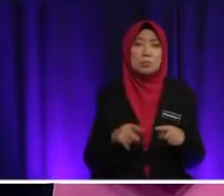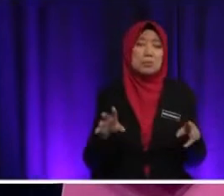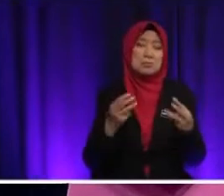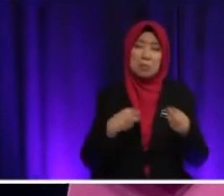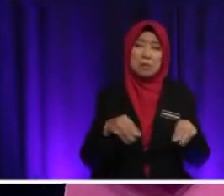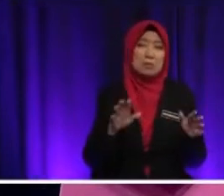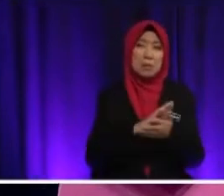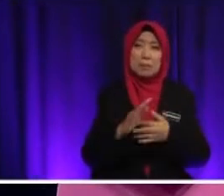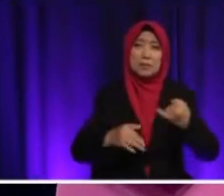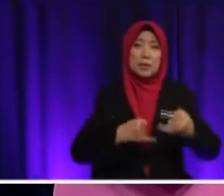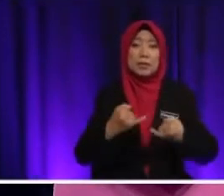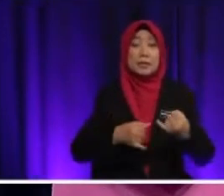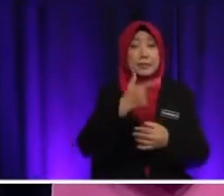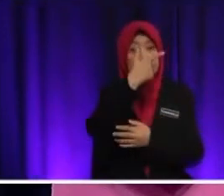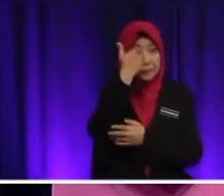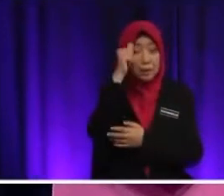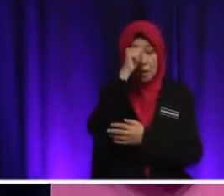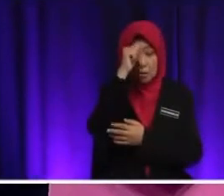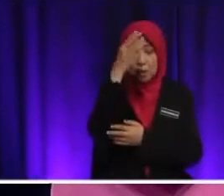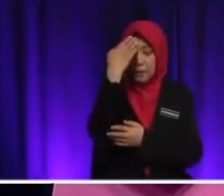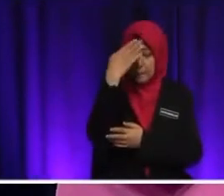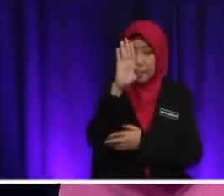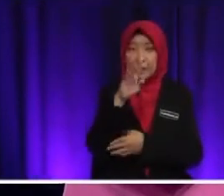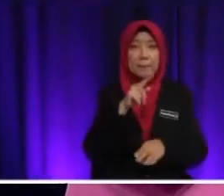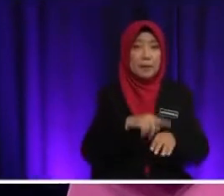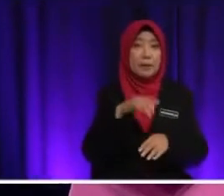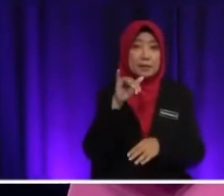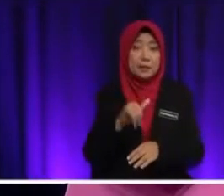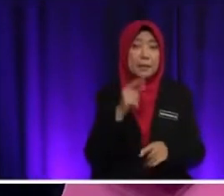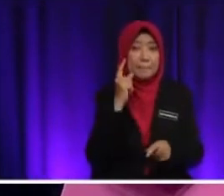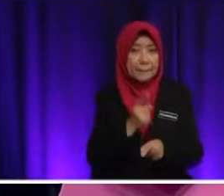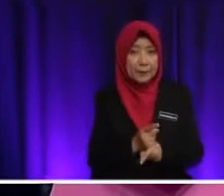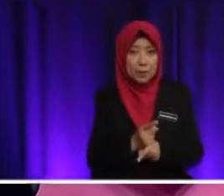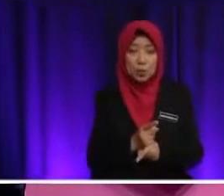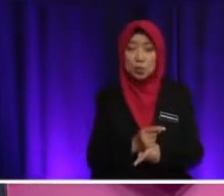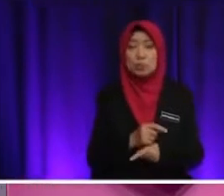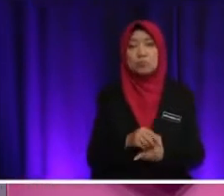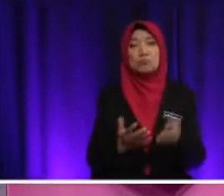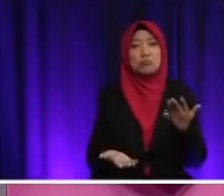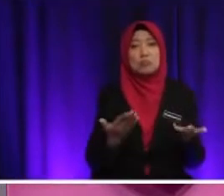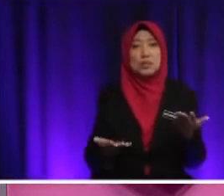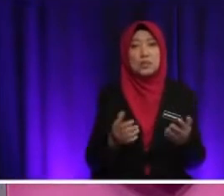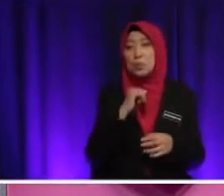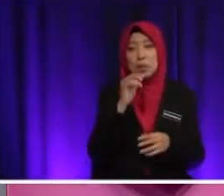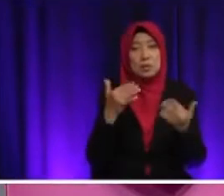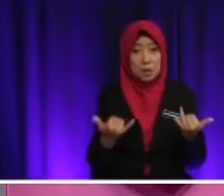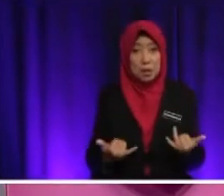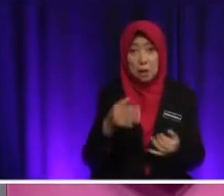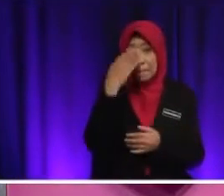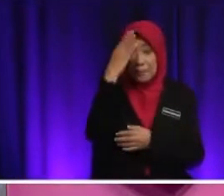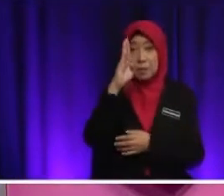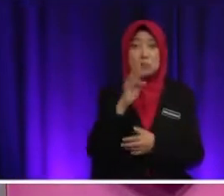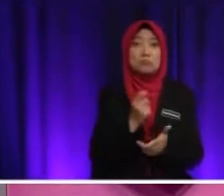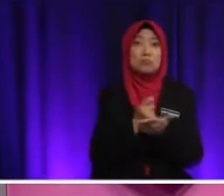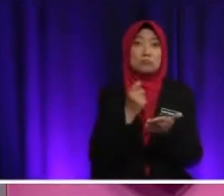Allah memberikan sesuatu itu tepat pada masanya. Mungkin dia tak bagi sekarang kan. Betul. Tengok-tengok dia ambil STPM dapat